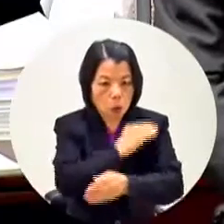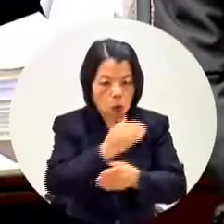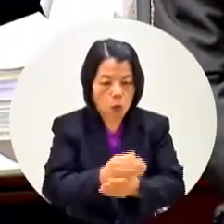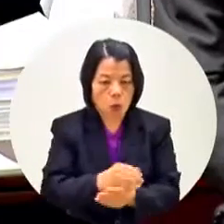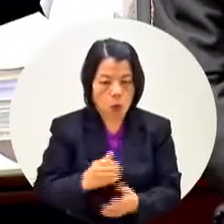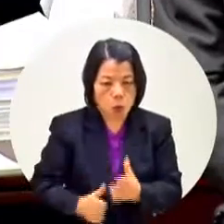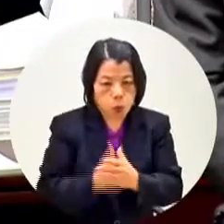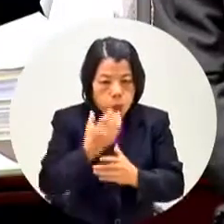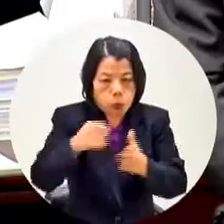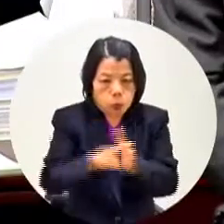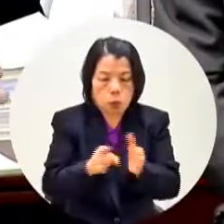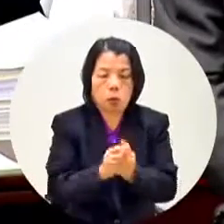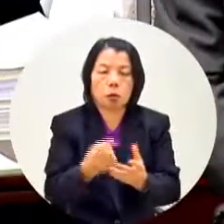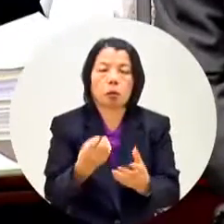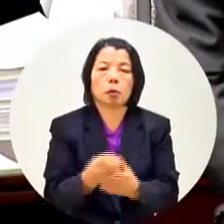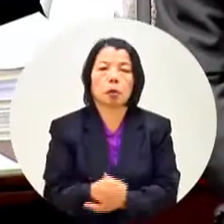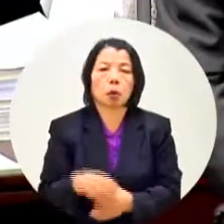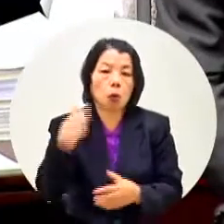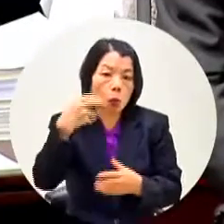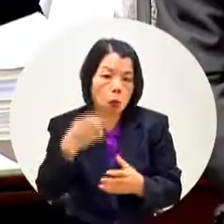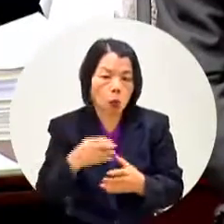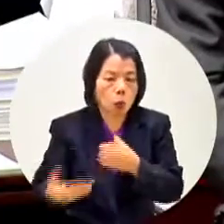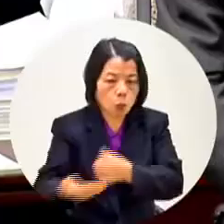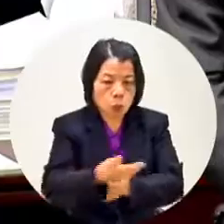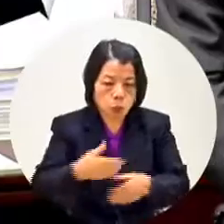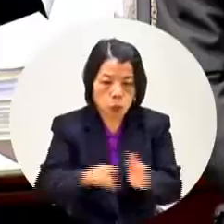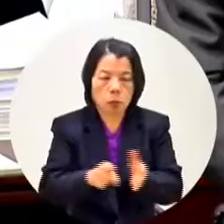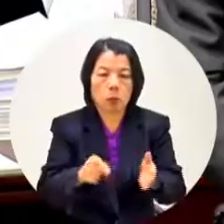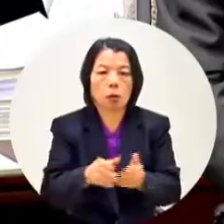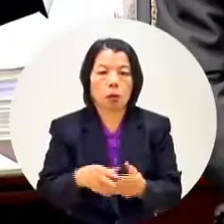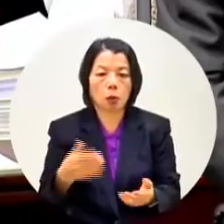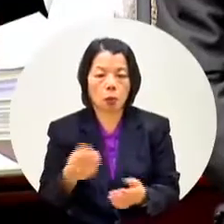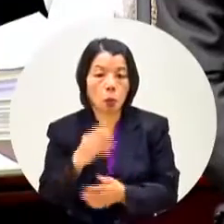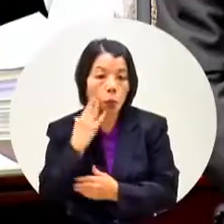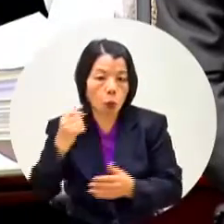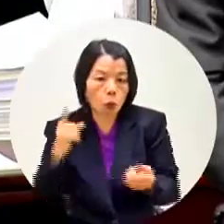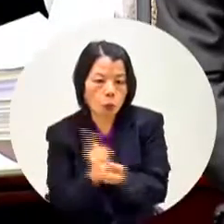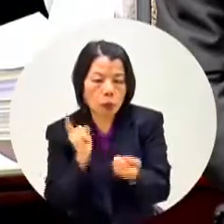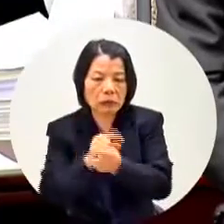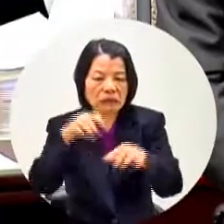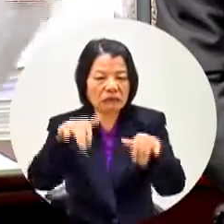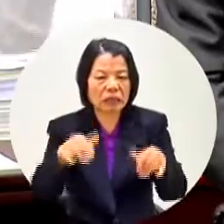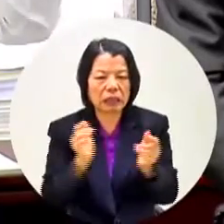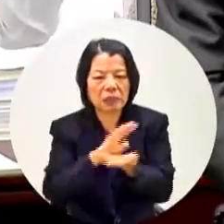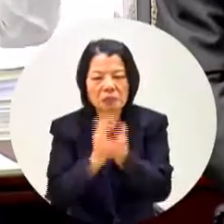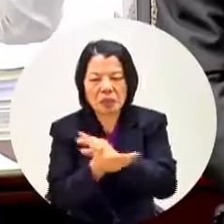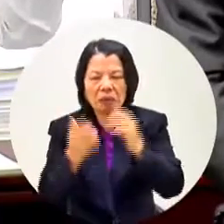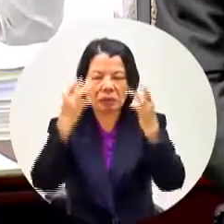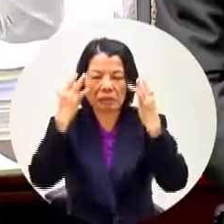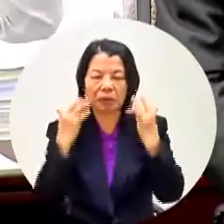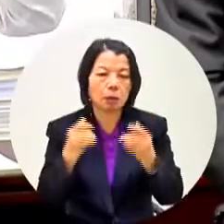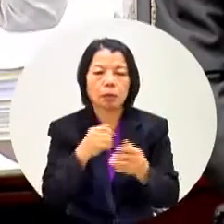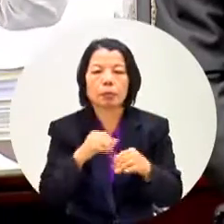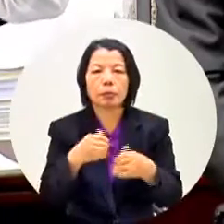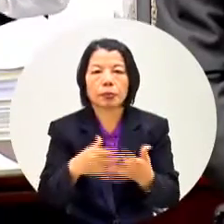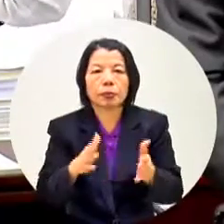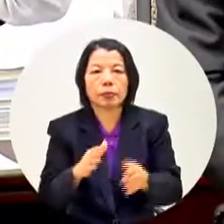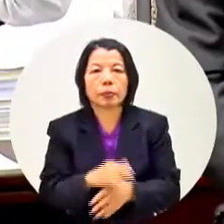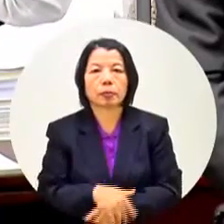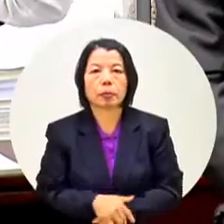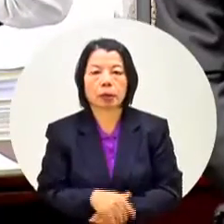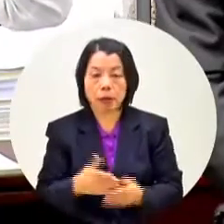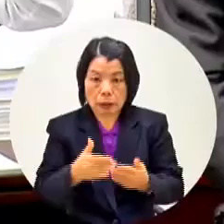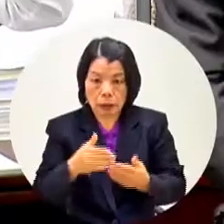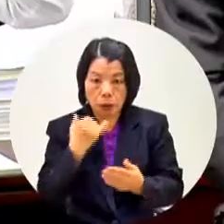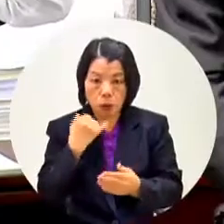耕作的面积，然后预期在它盛产的时候它可能会出多少的水果，尤其在发生一些灾害应变的时候，希